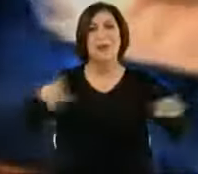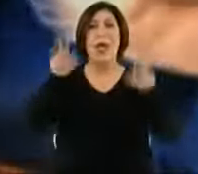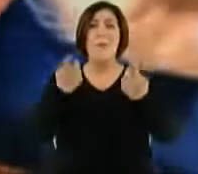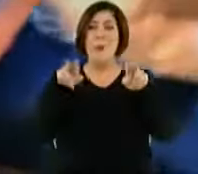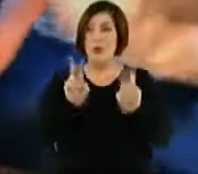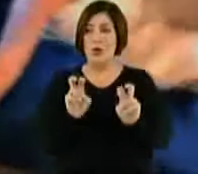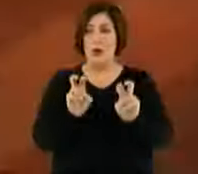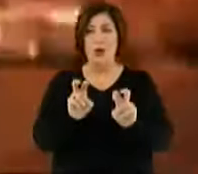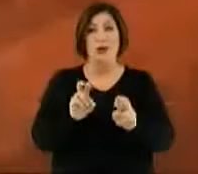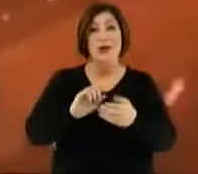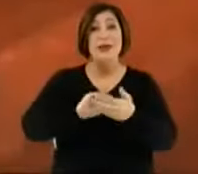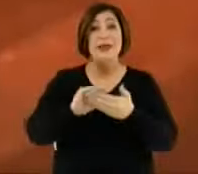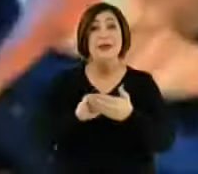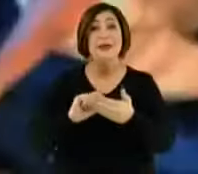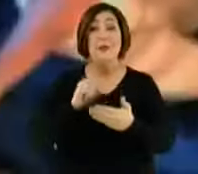oturuyor.